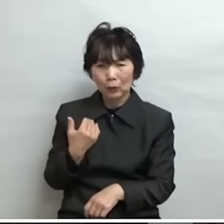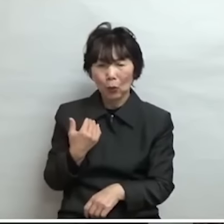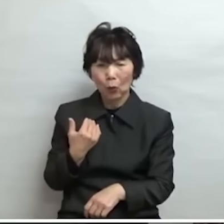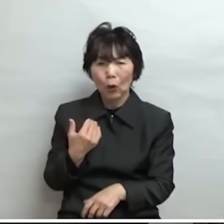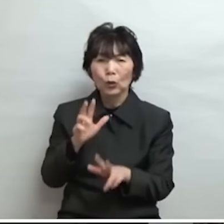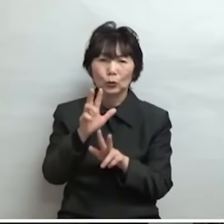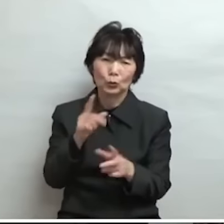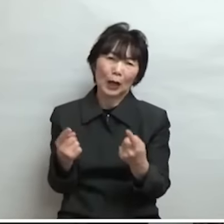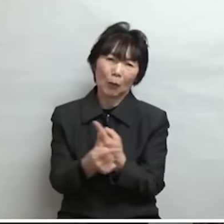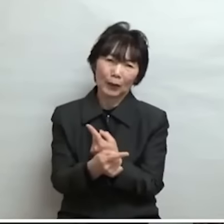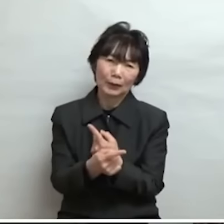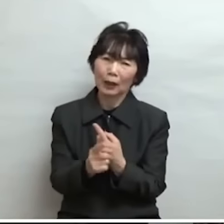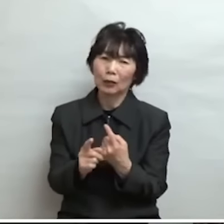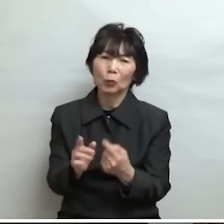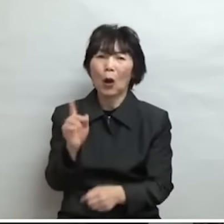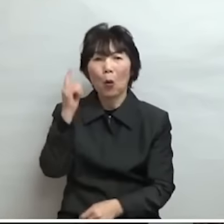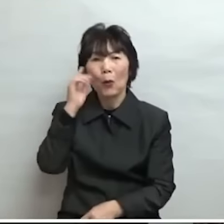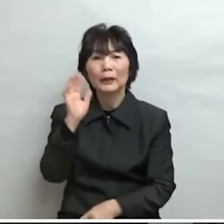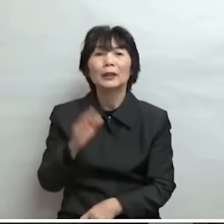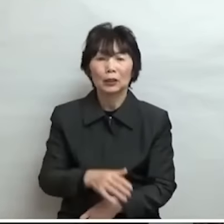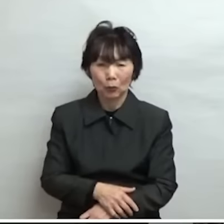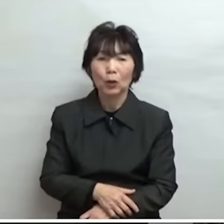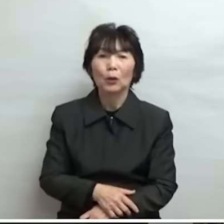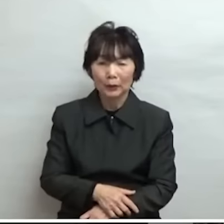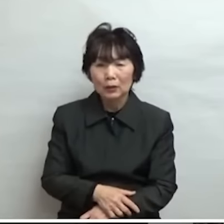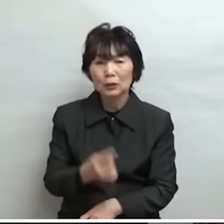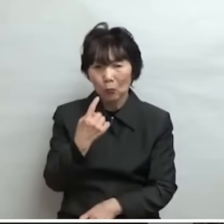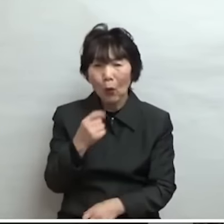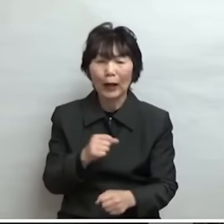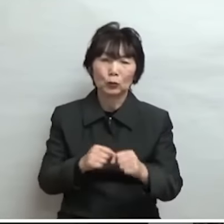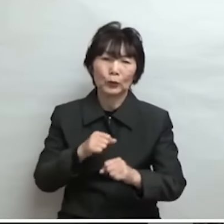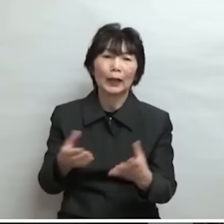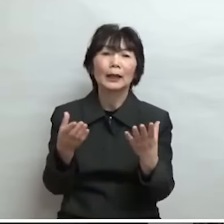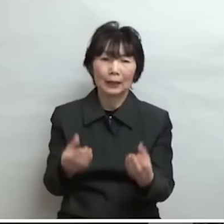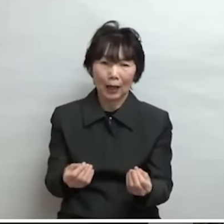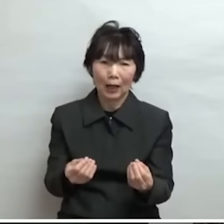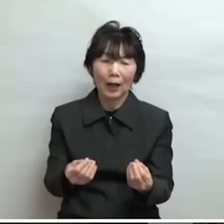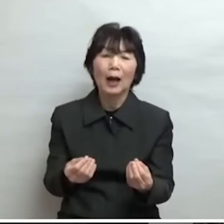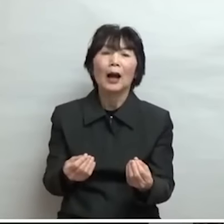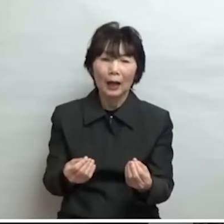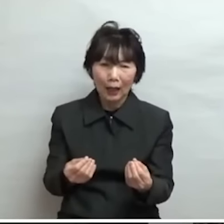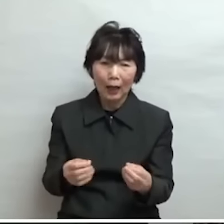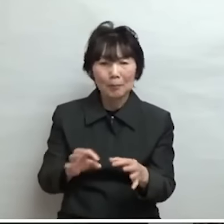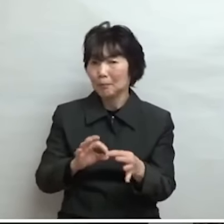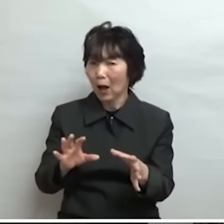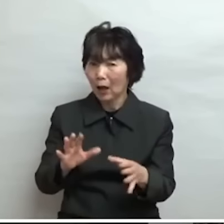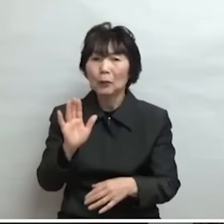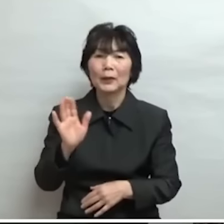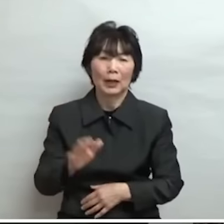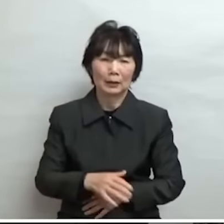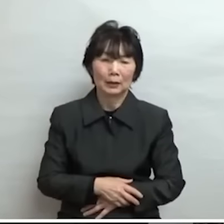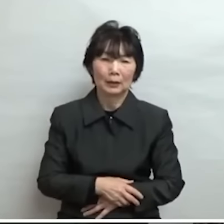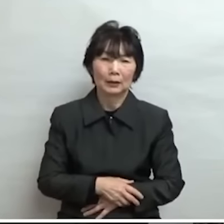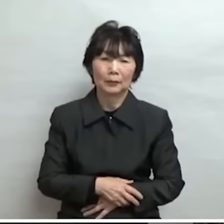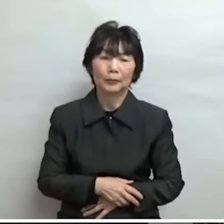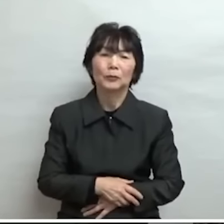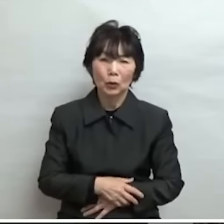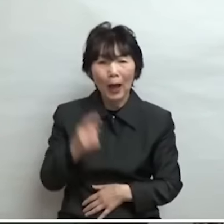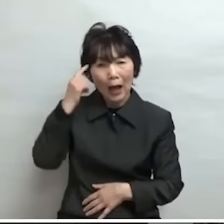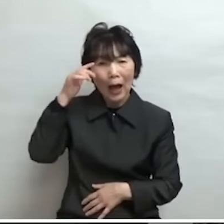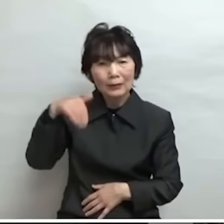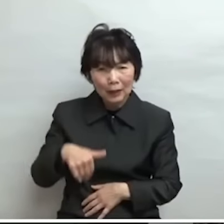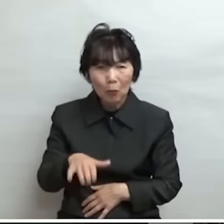ルールの中で私もその政治活動をしていたということで言うとですね、これとても一言とは思えないというふうに思いますし、まあ、その点は反省